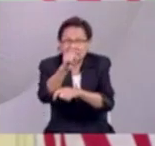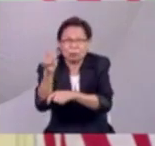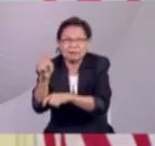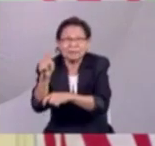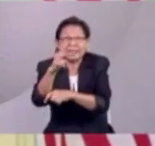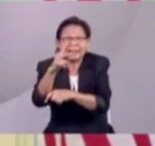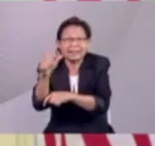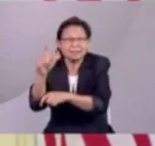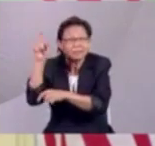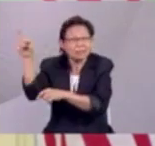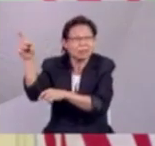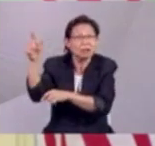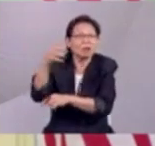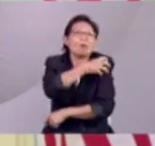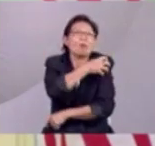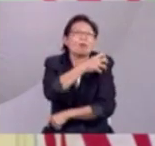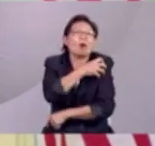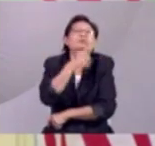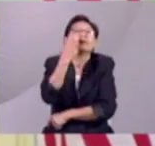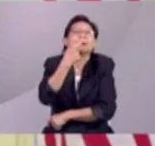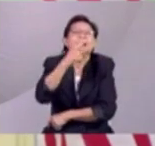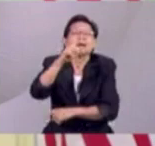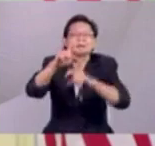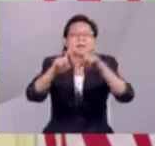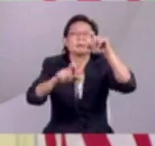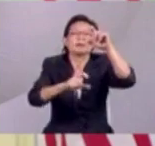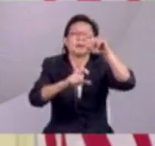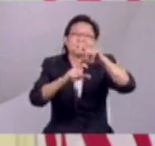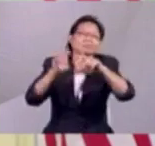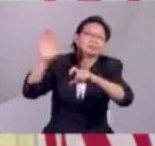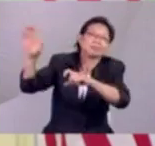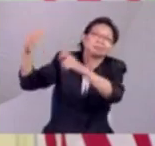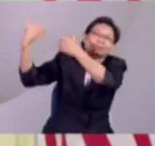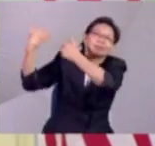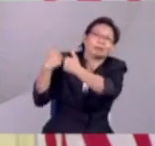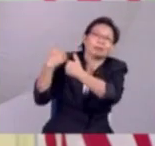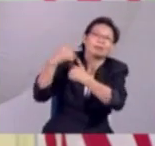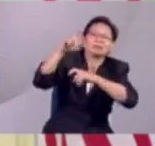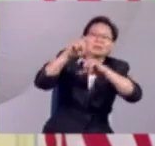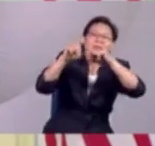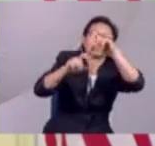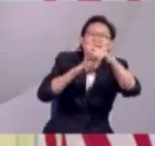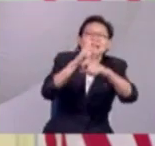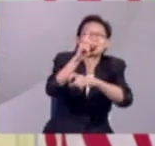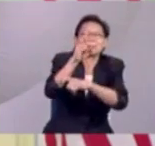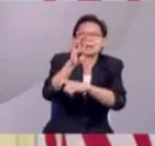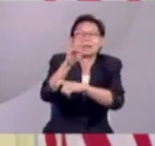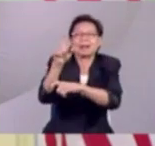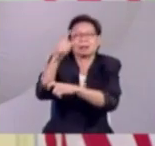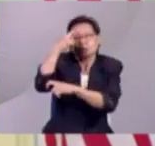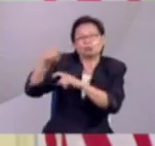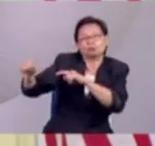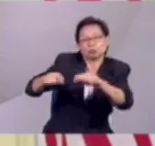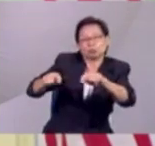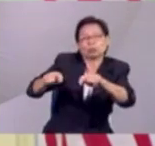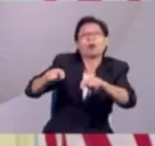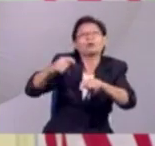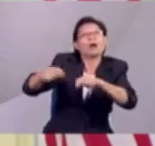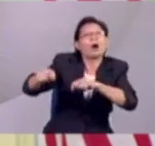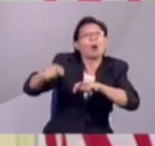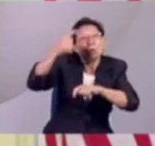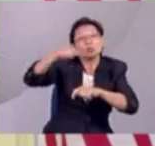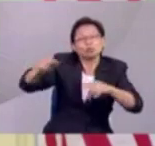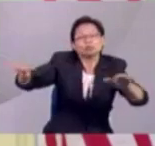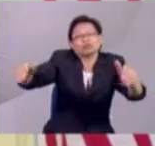daripada pihak berkuasa tempatan. Itu hak pihak berkuasa tempatan lah untuk mengambil tindakan menutup apabila